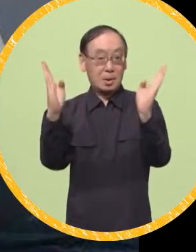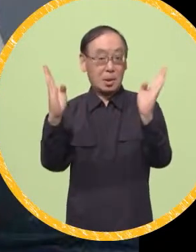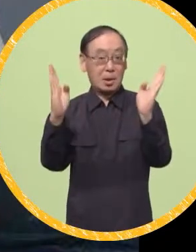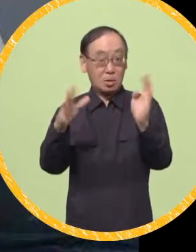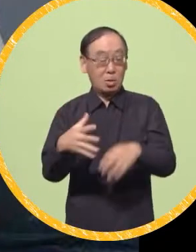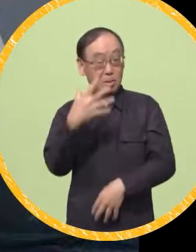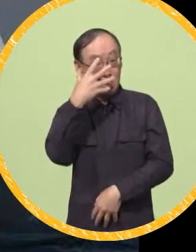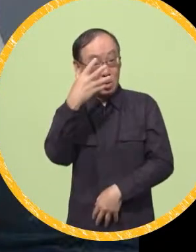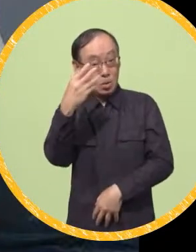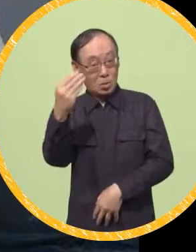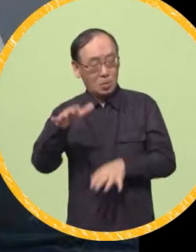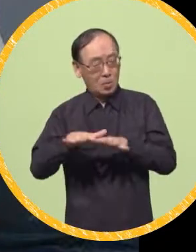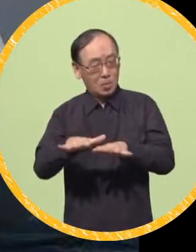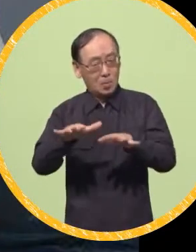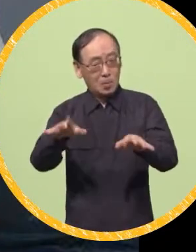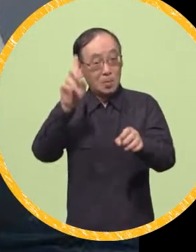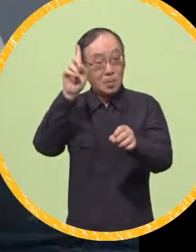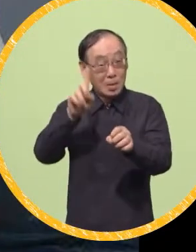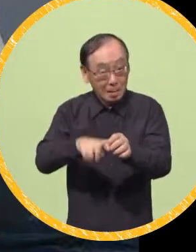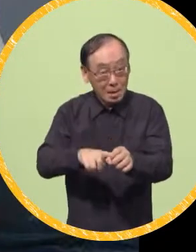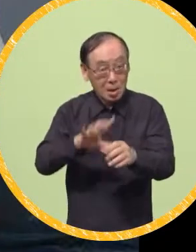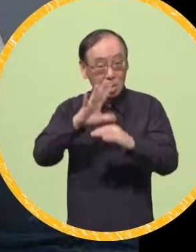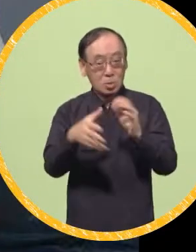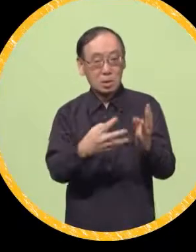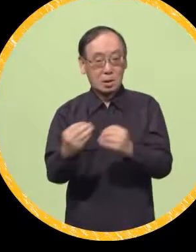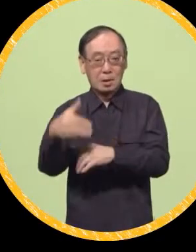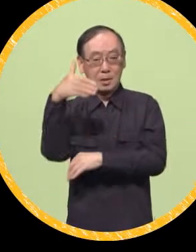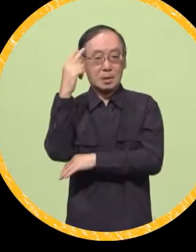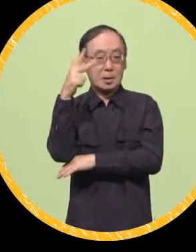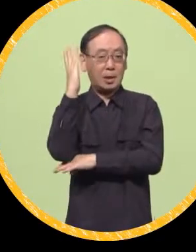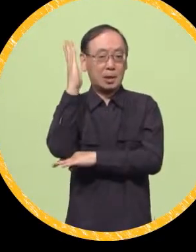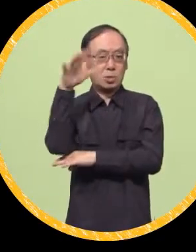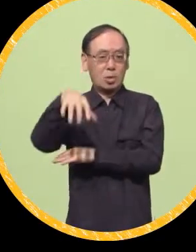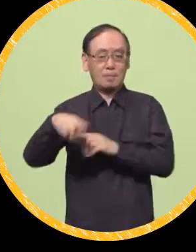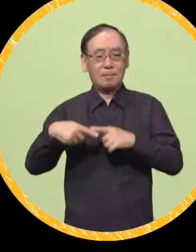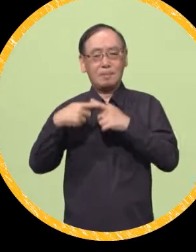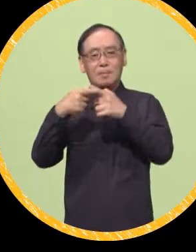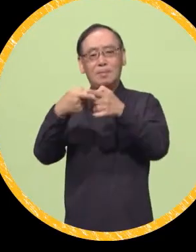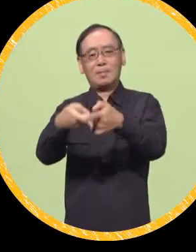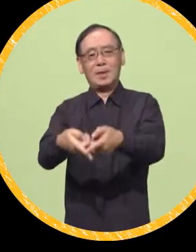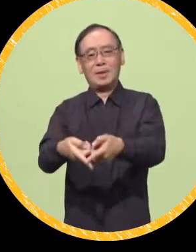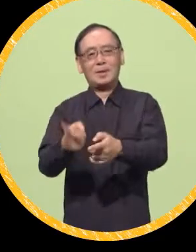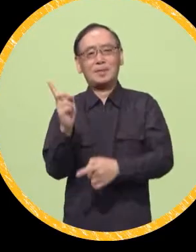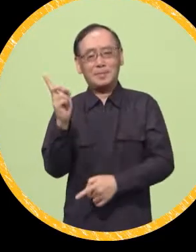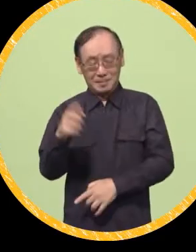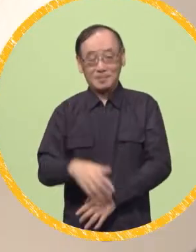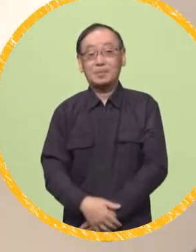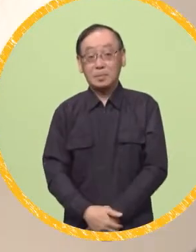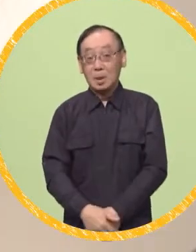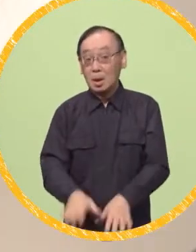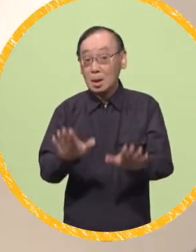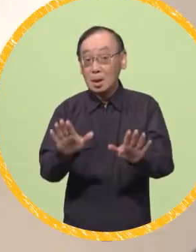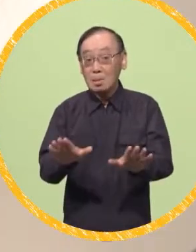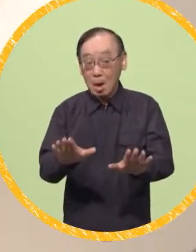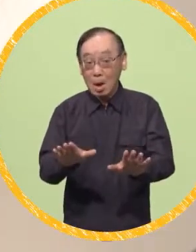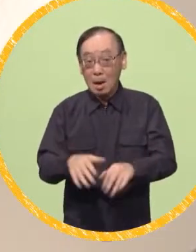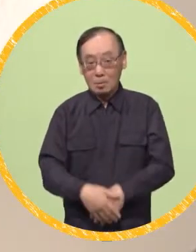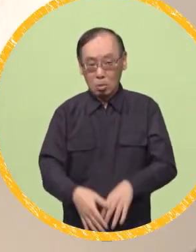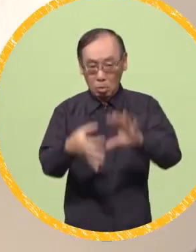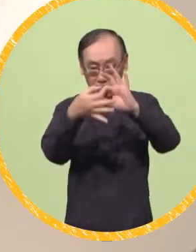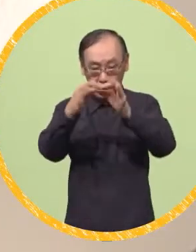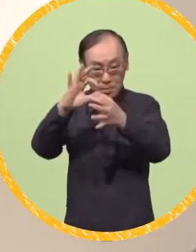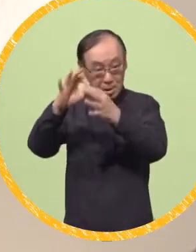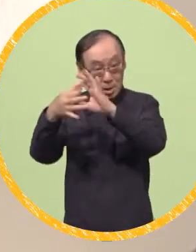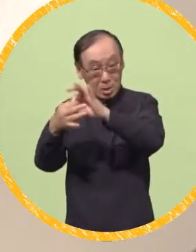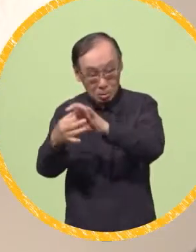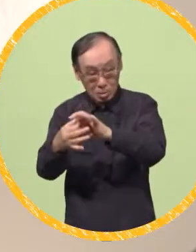魅力を伝えたいと藤沢市役所に入庁しためっからのマリンスポーツ月現在はワールドカップはもちろん